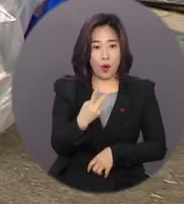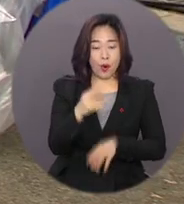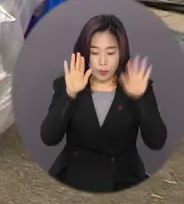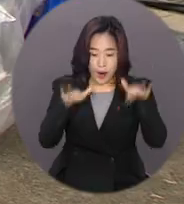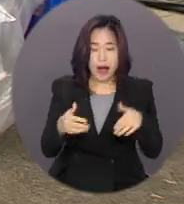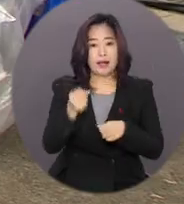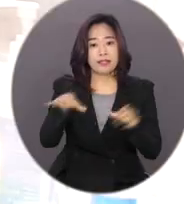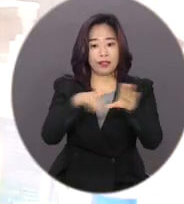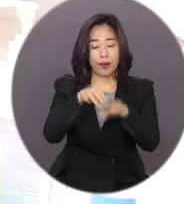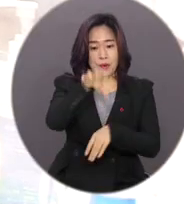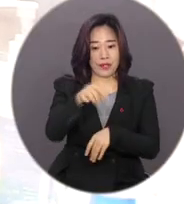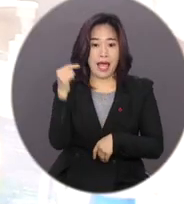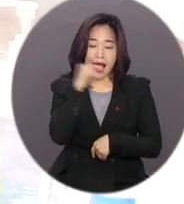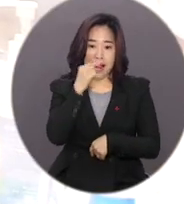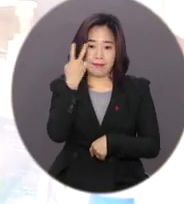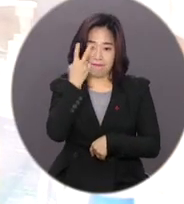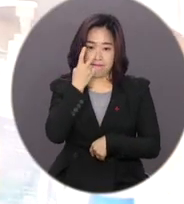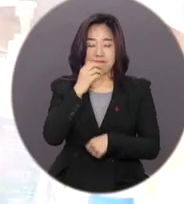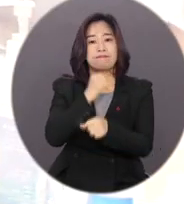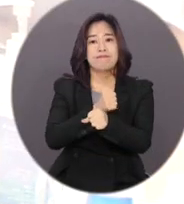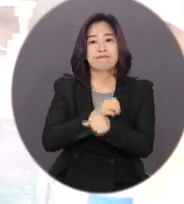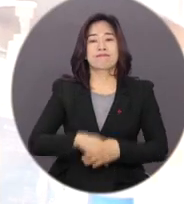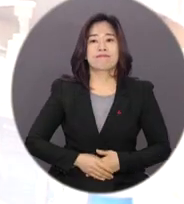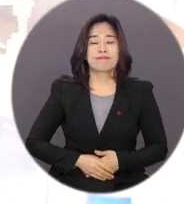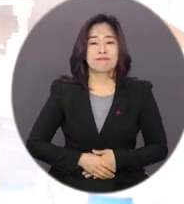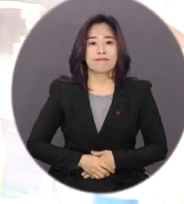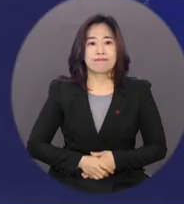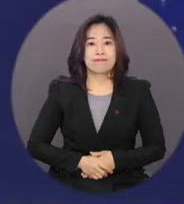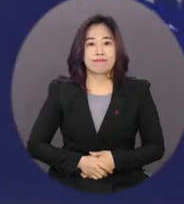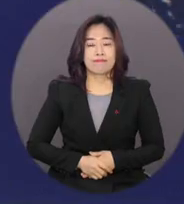점검도 강화될 예정입니다. MBC 뉴스 이재원입니다.